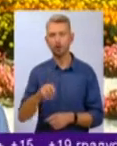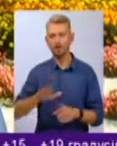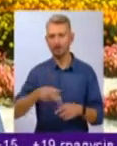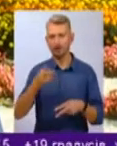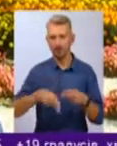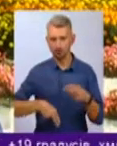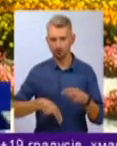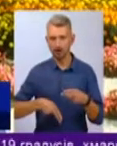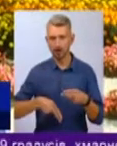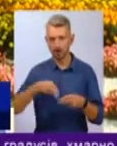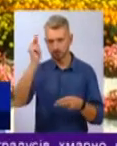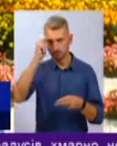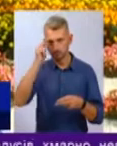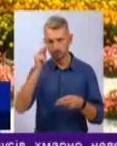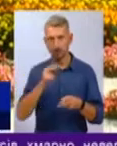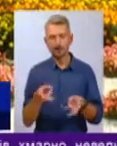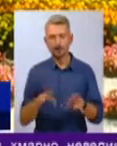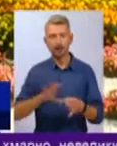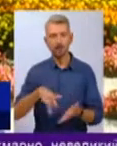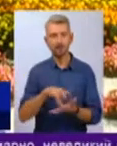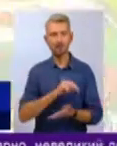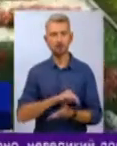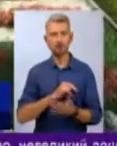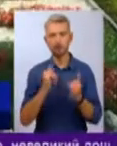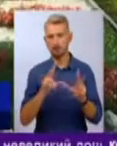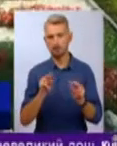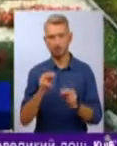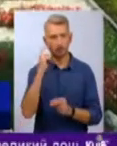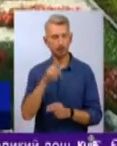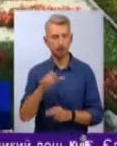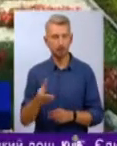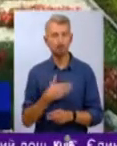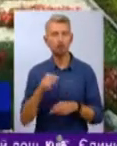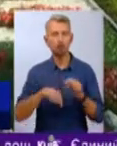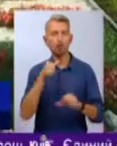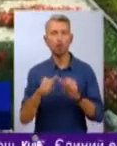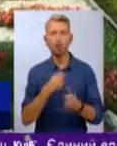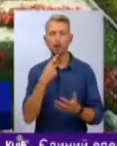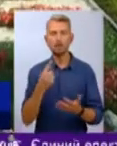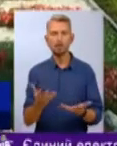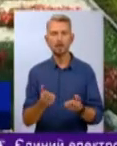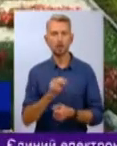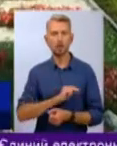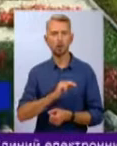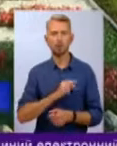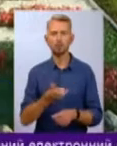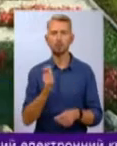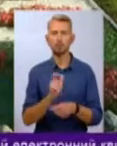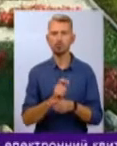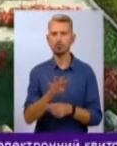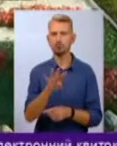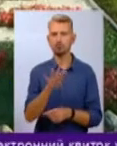закінченню залишалися в місці, працювали на благо киян. Ми цього року прийняли на роботу більше